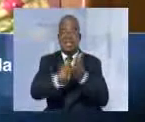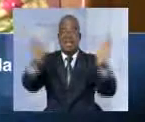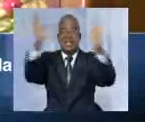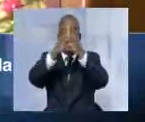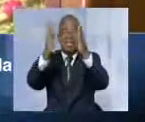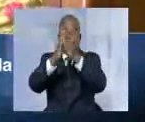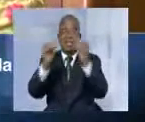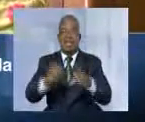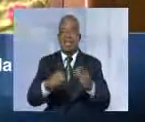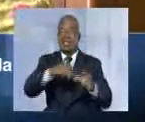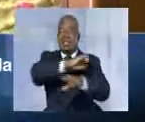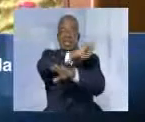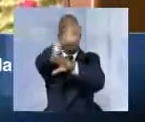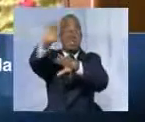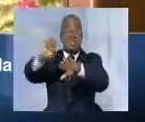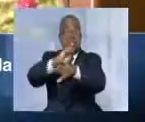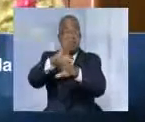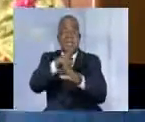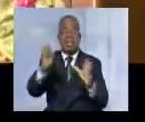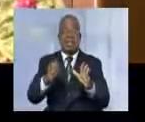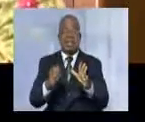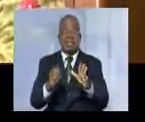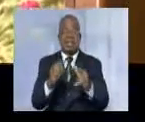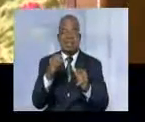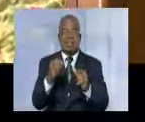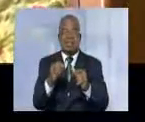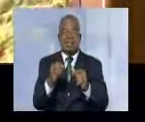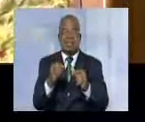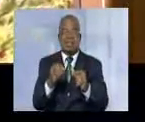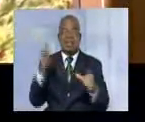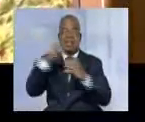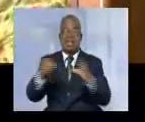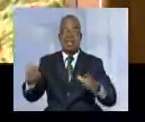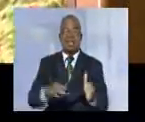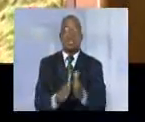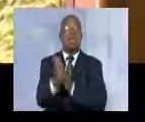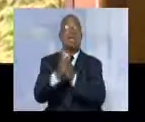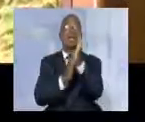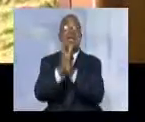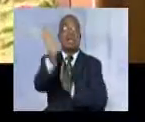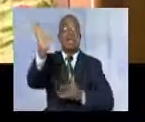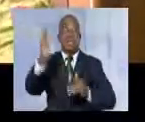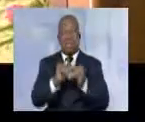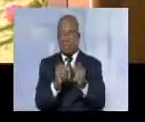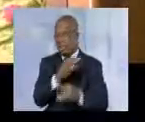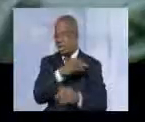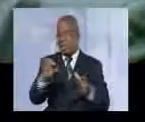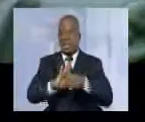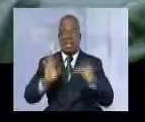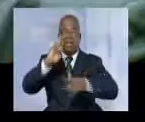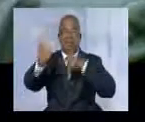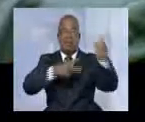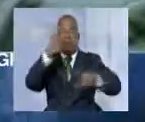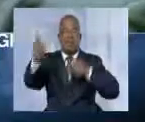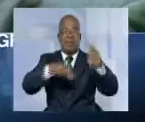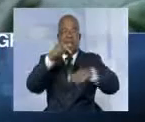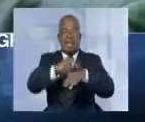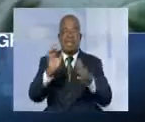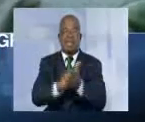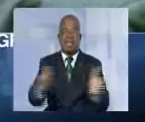les dispositions utiles pour leur mise en œuvre dans l'intérêt du bien-être de nos populations. Ce colloque